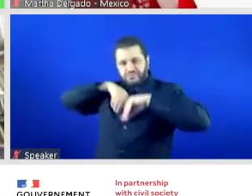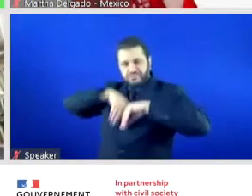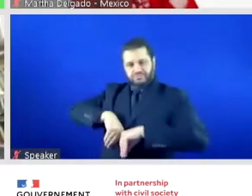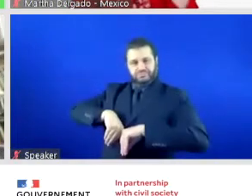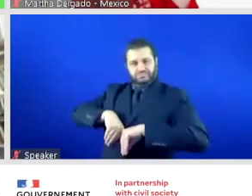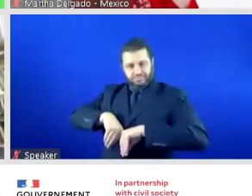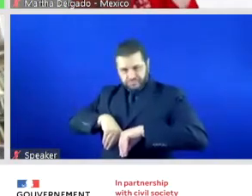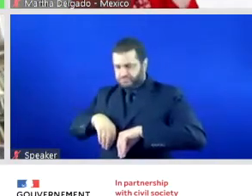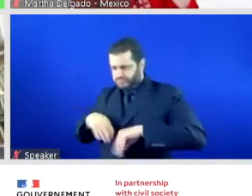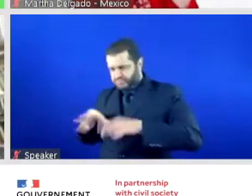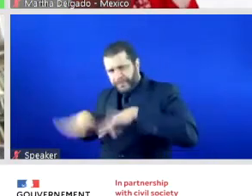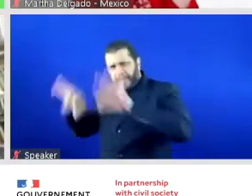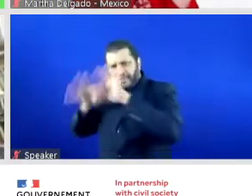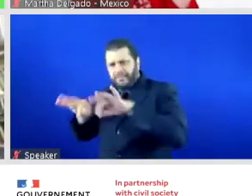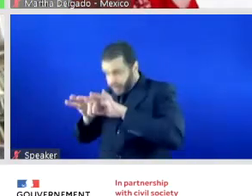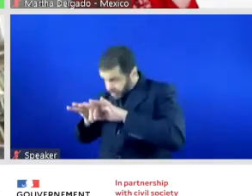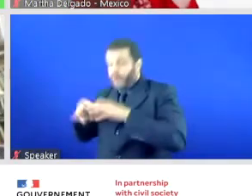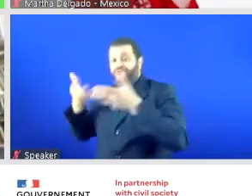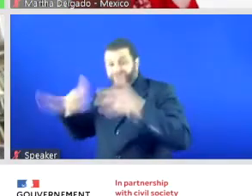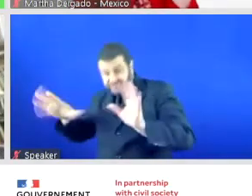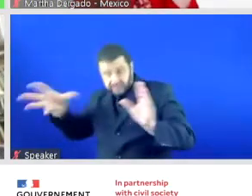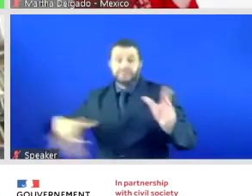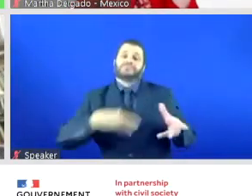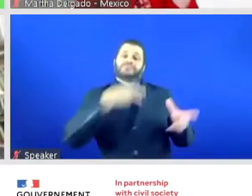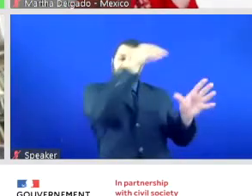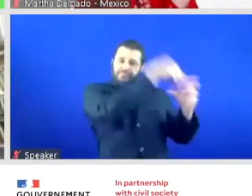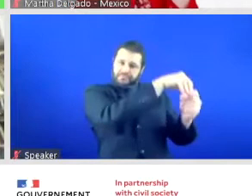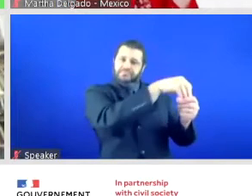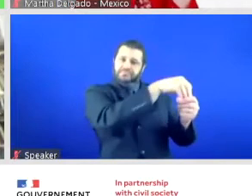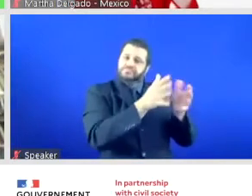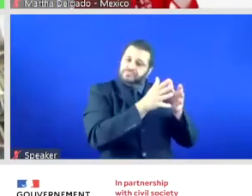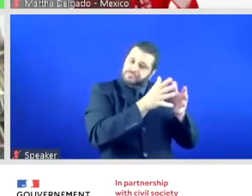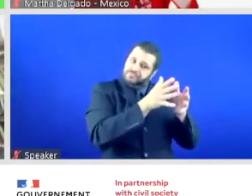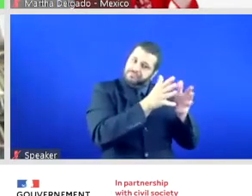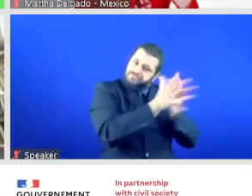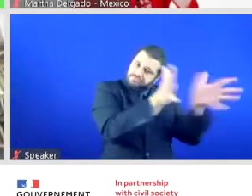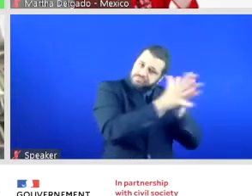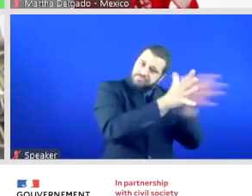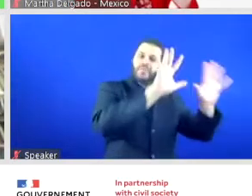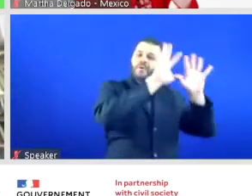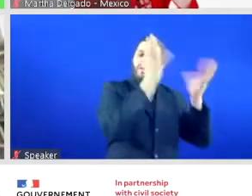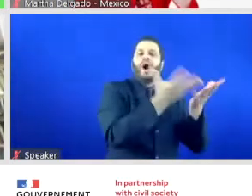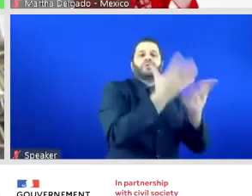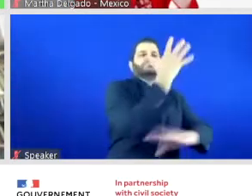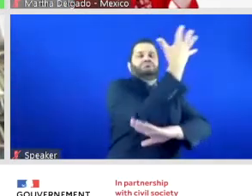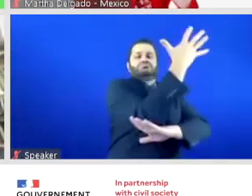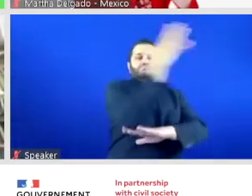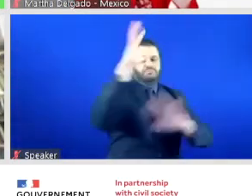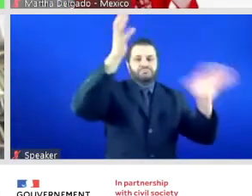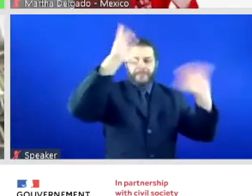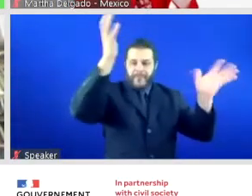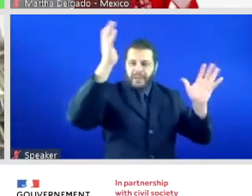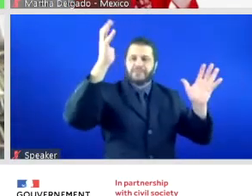que les femmes autochtones, les femmes rurales et celles qui sont en devant du changement climatique et qui sont porteuses